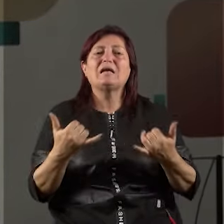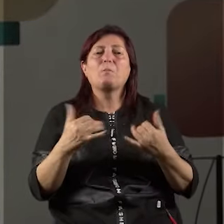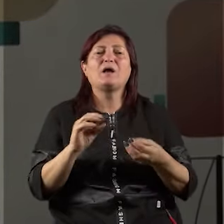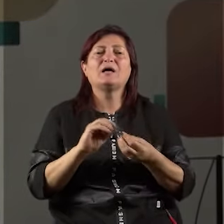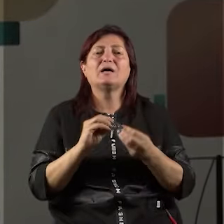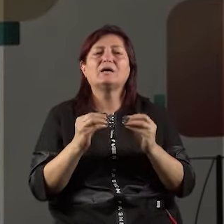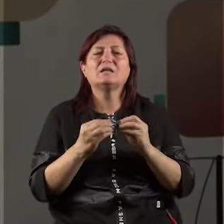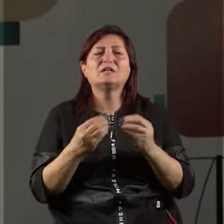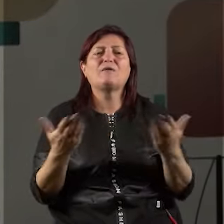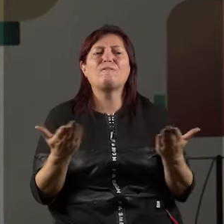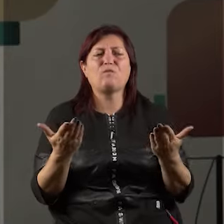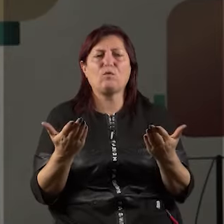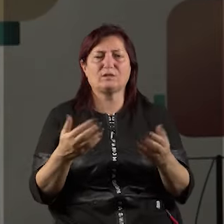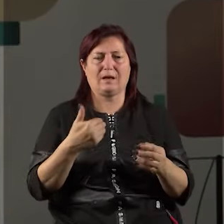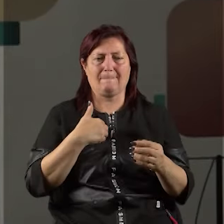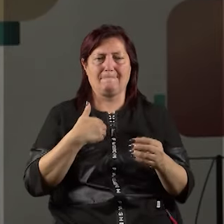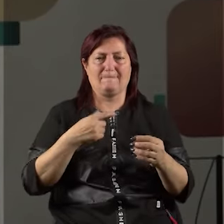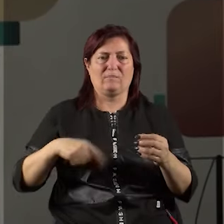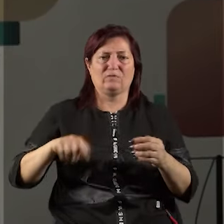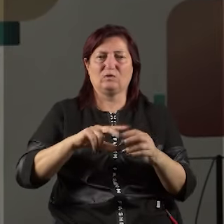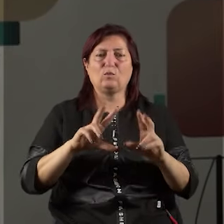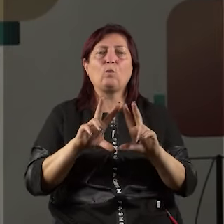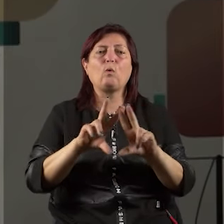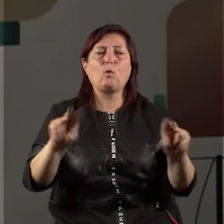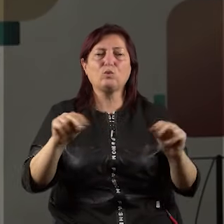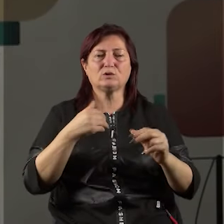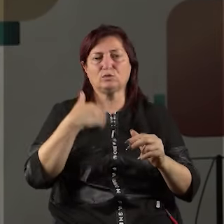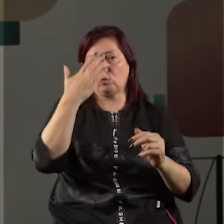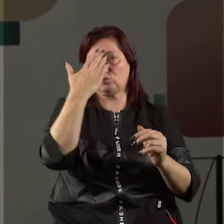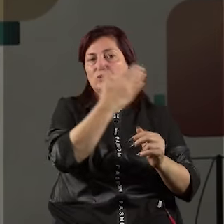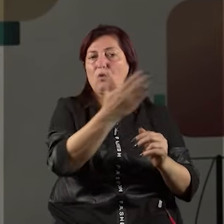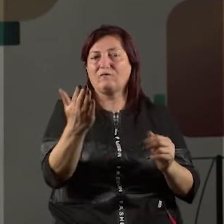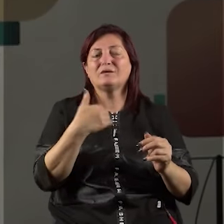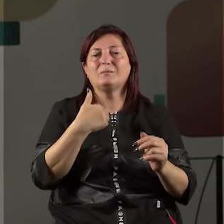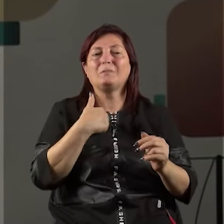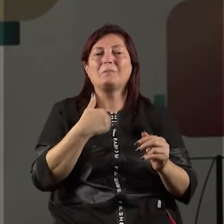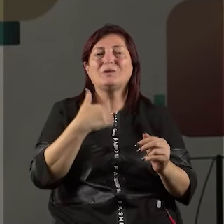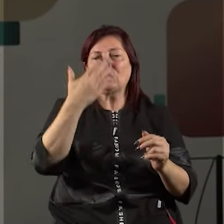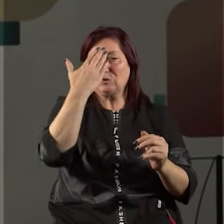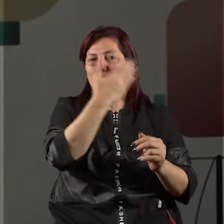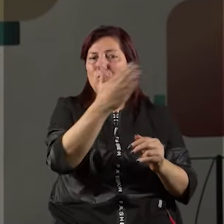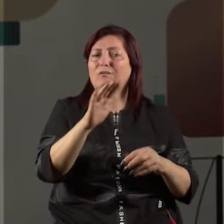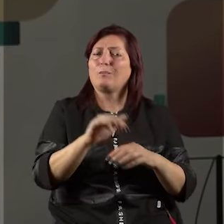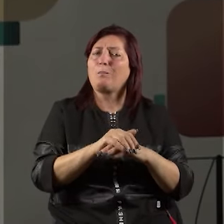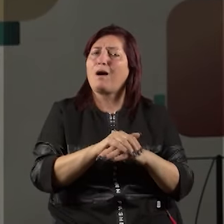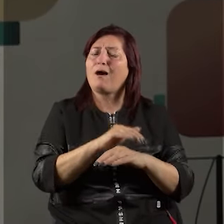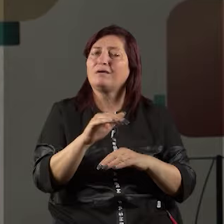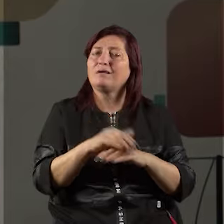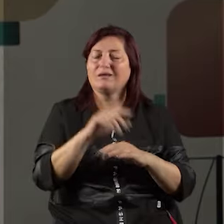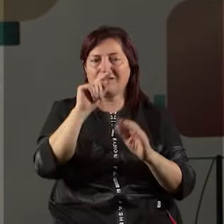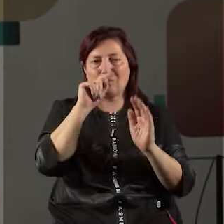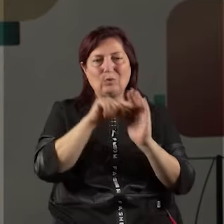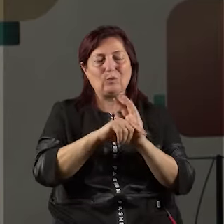է, մեր խոսքը ուղենք նաև մեր ժողովրդին։ Մեր ժողովուրդը բարի խորը ժողովուրդ